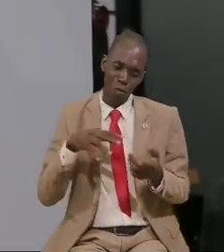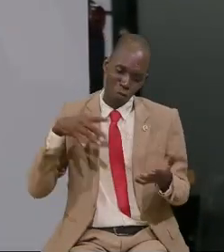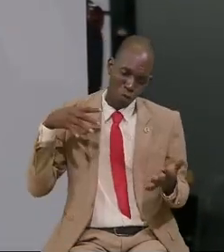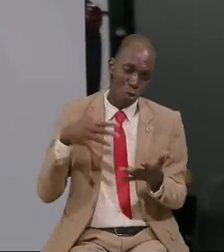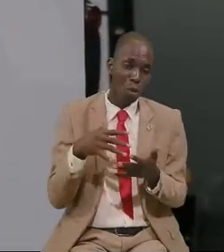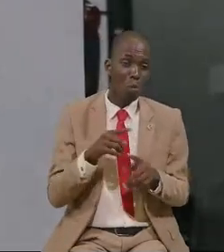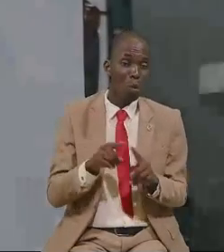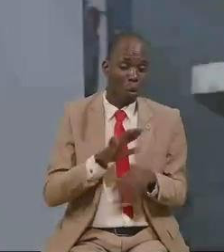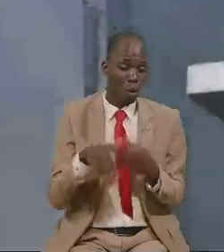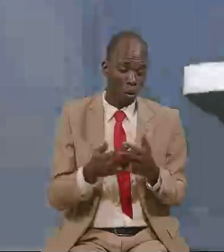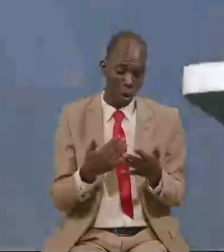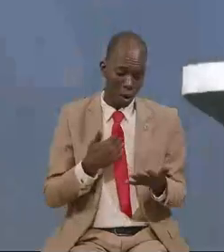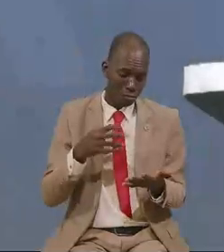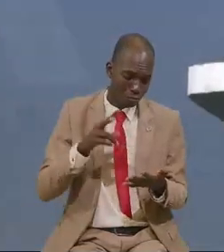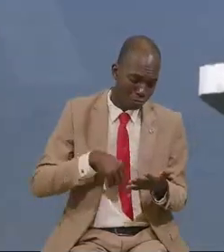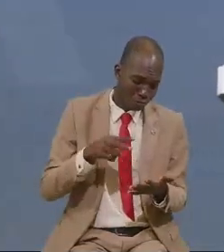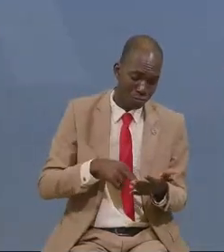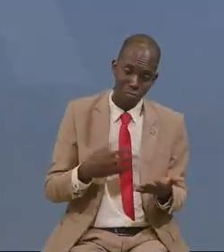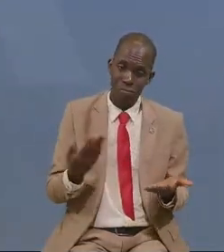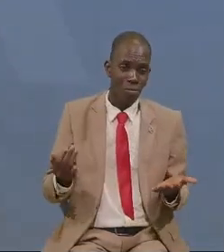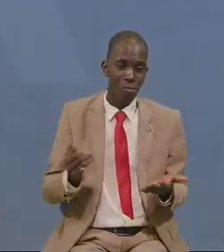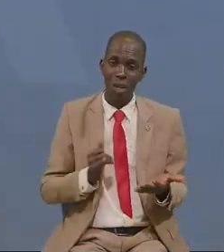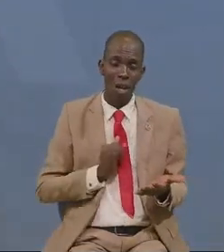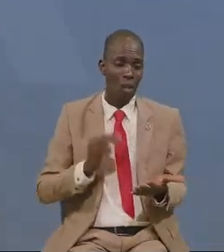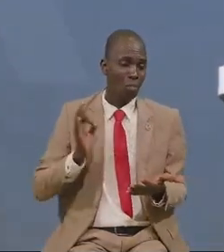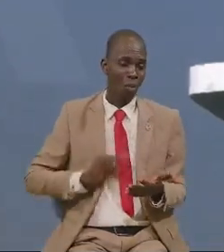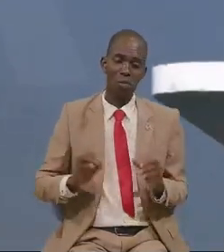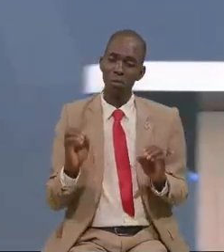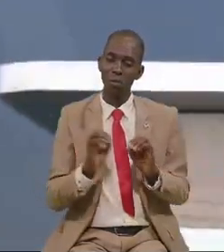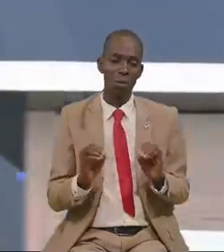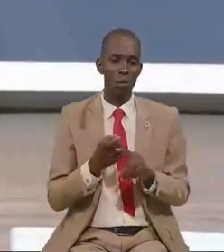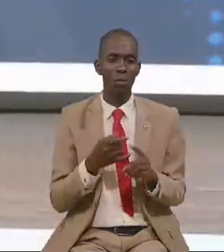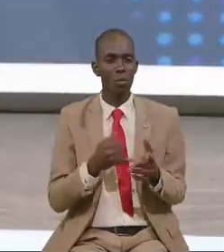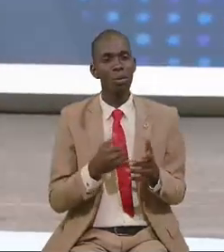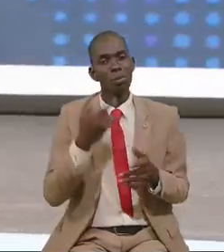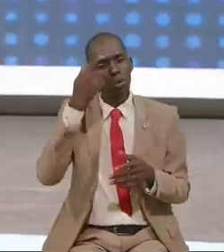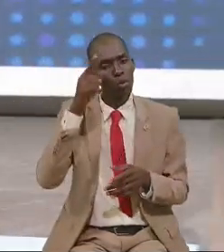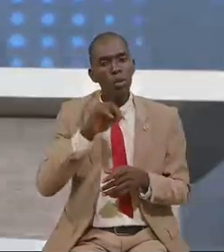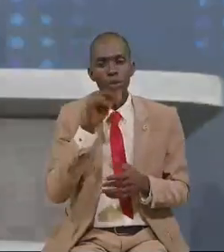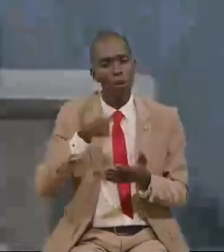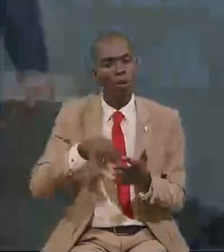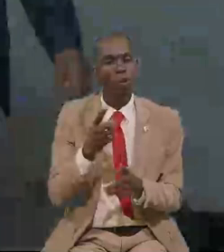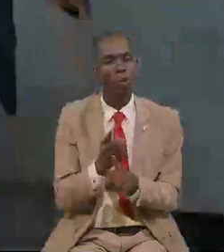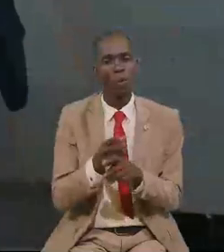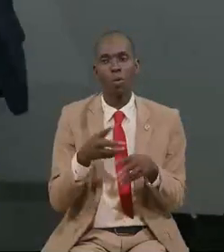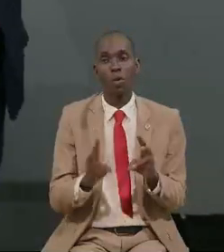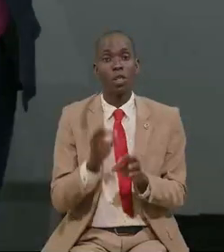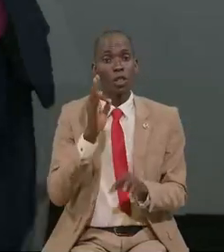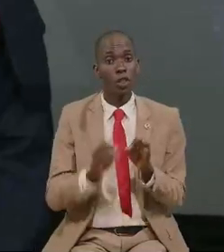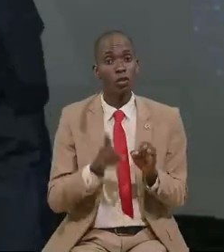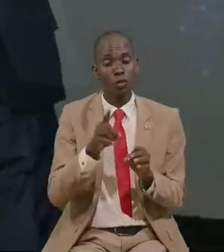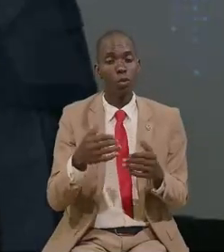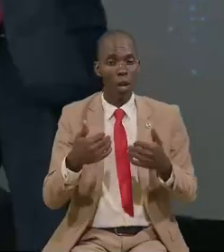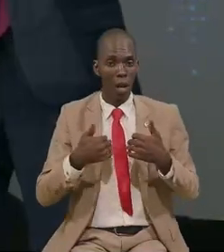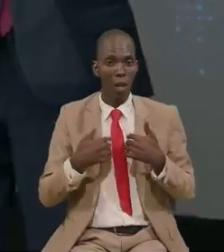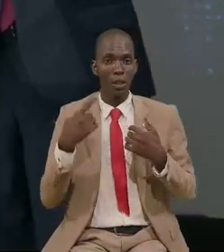que je lis, je ne retiens rien. Tu ne lis pas pour être édifié. Si tu écoutes la parole de sa grâce, la